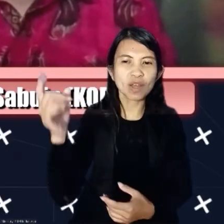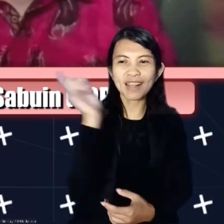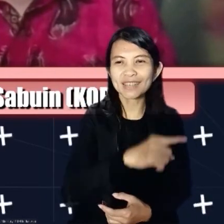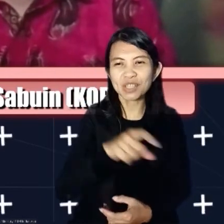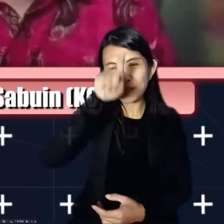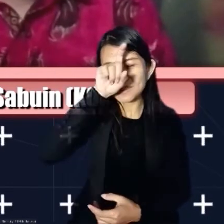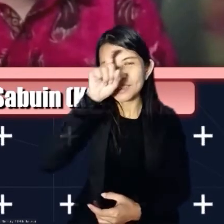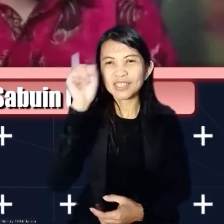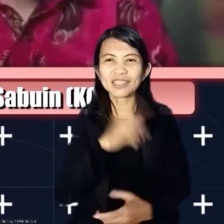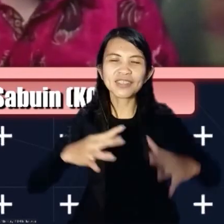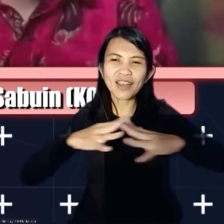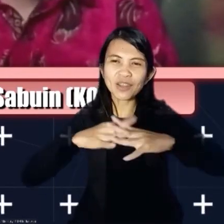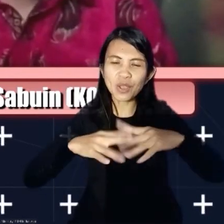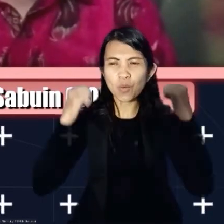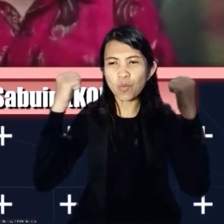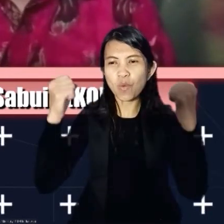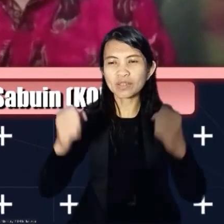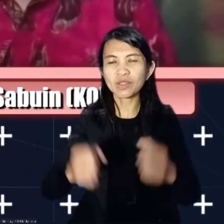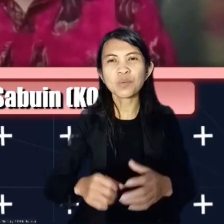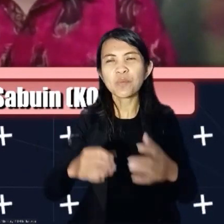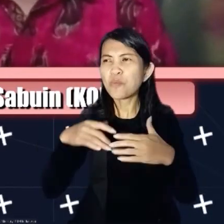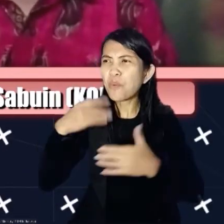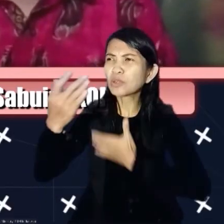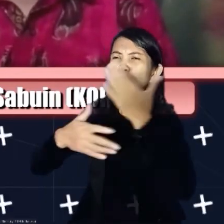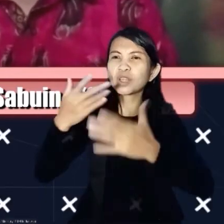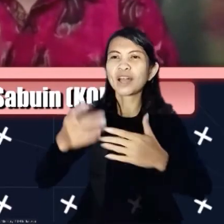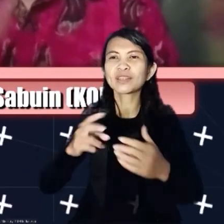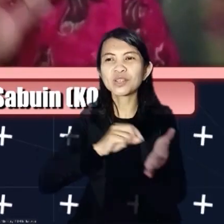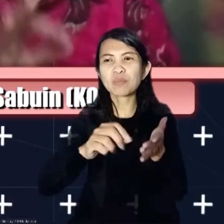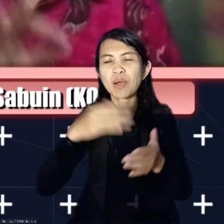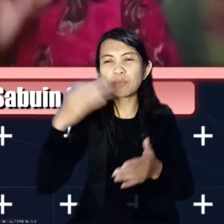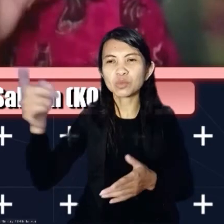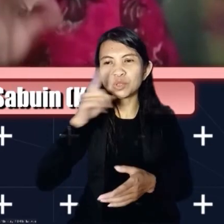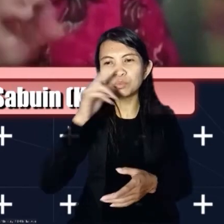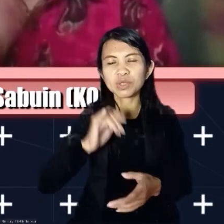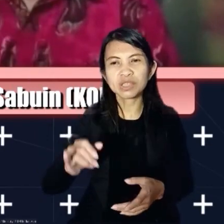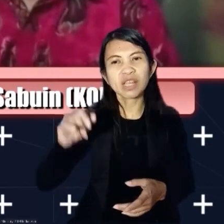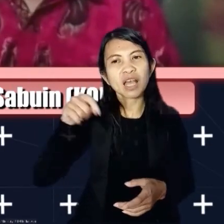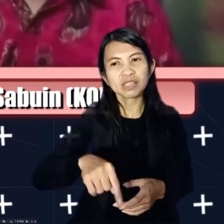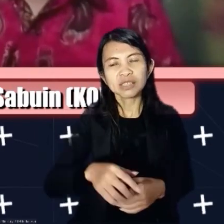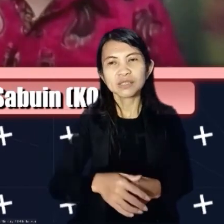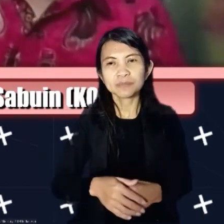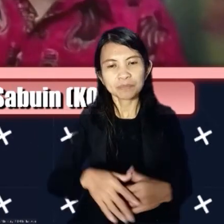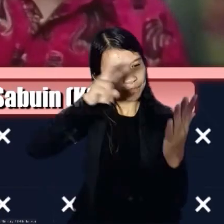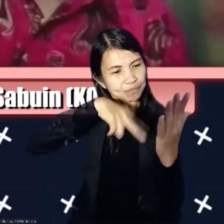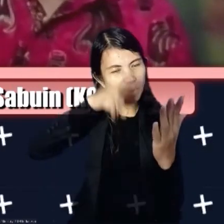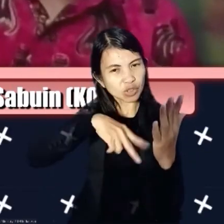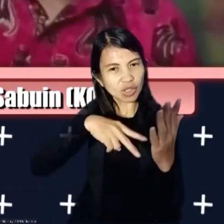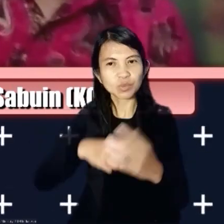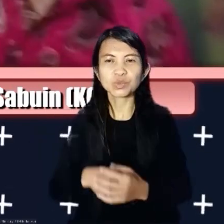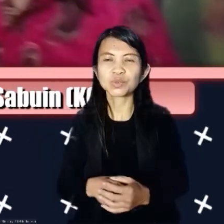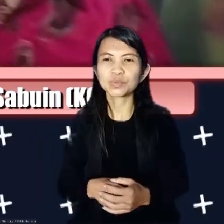pada hari ini kami telah berbuat setelah kami telah berlaku fasik Daniel berdoa dan menyebutkan tentang